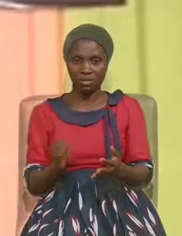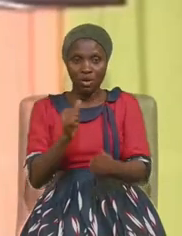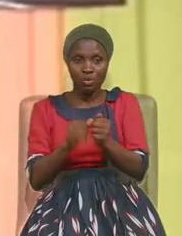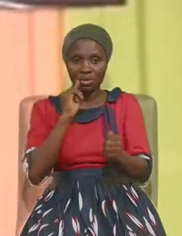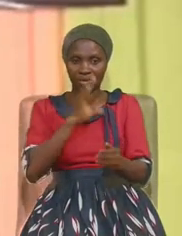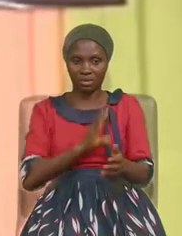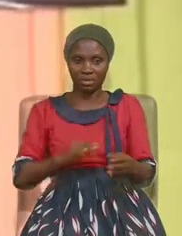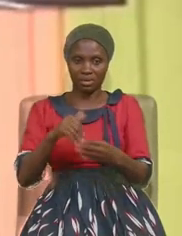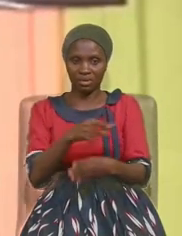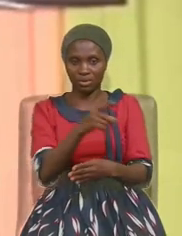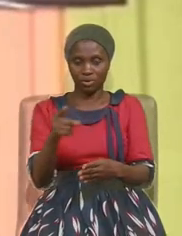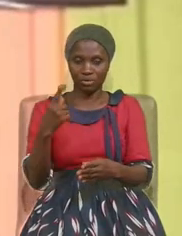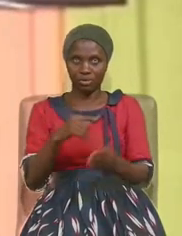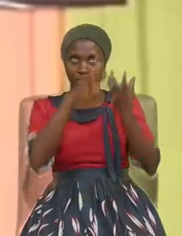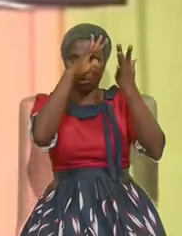l'espérance de la gloire.